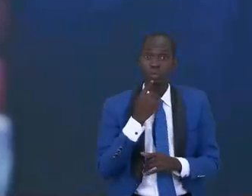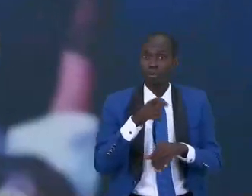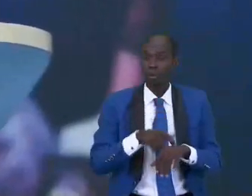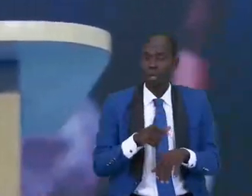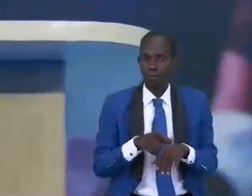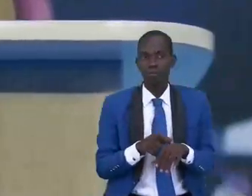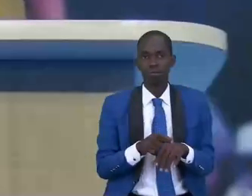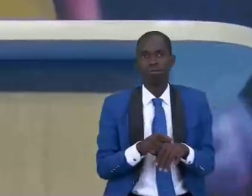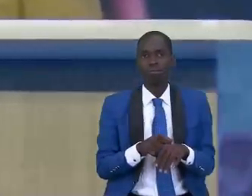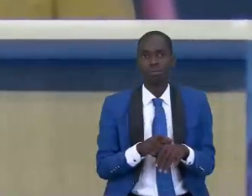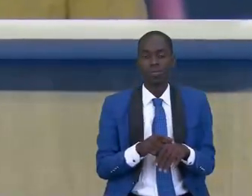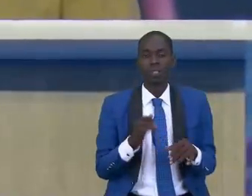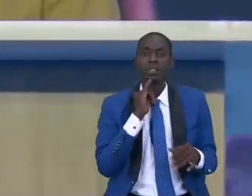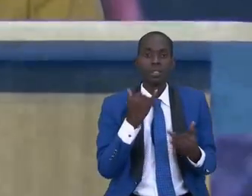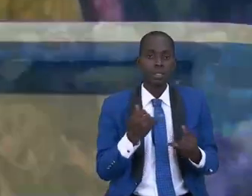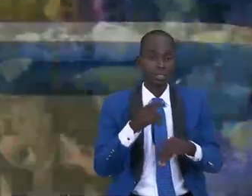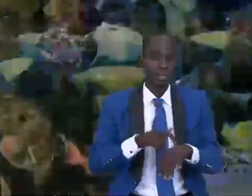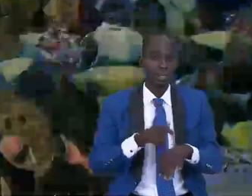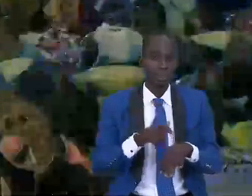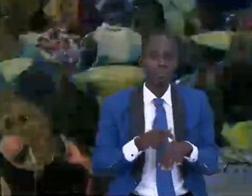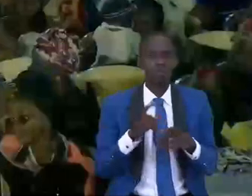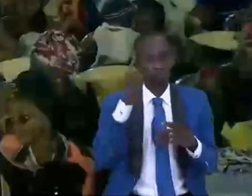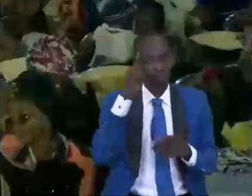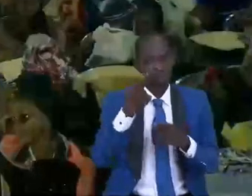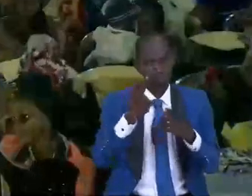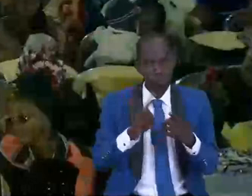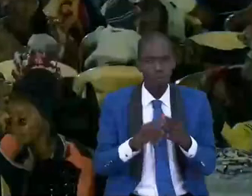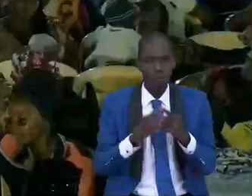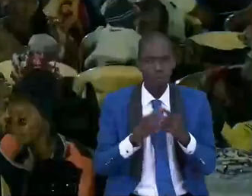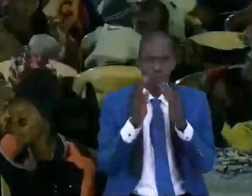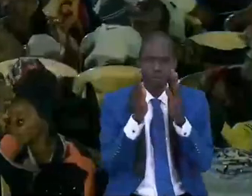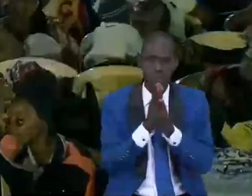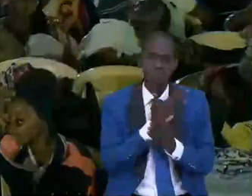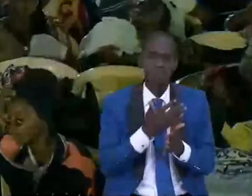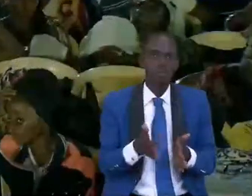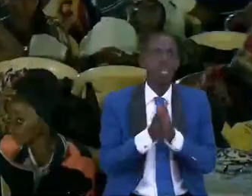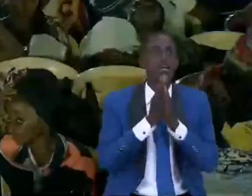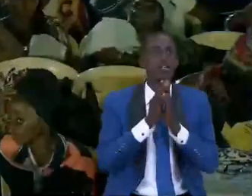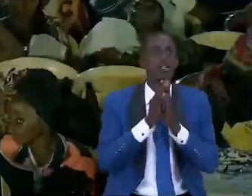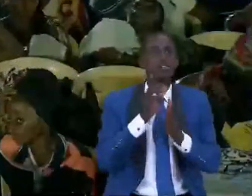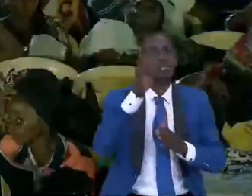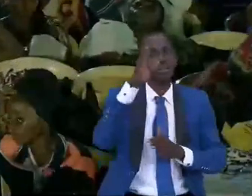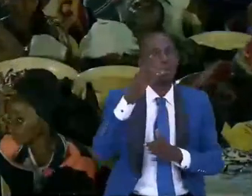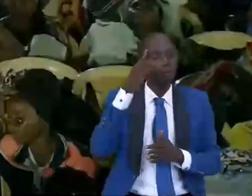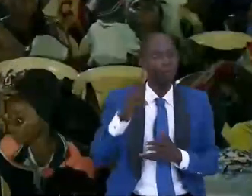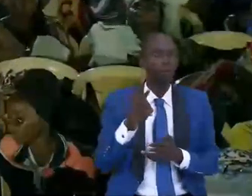têtes baissées, les yeux fermés. Têtes baissées, les yeux fermés.